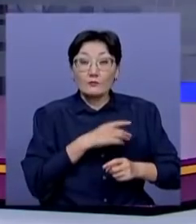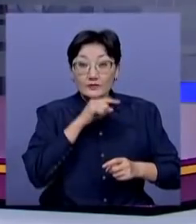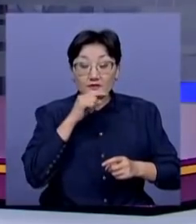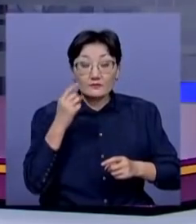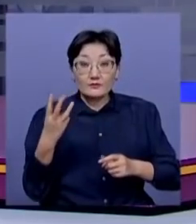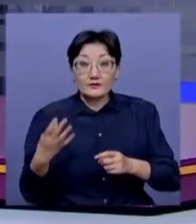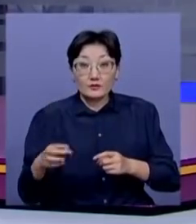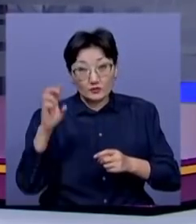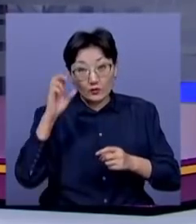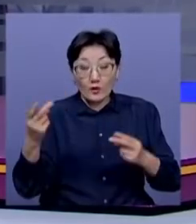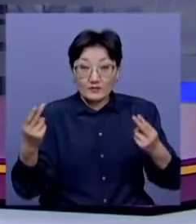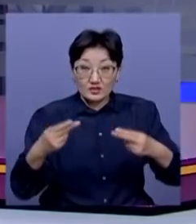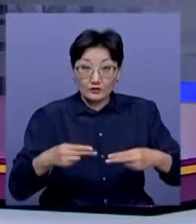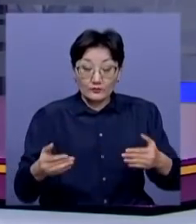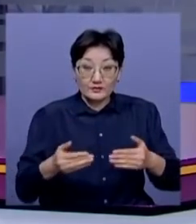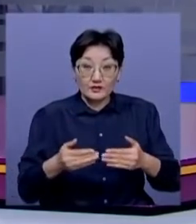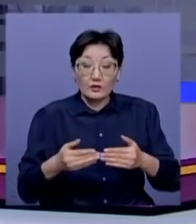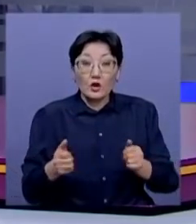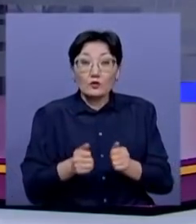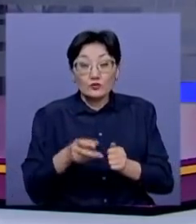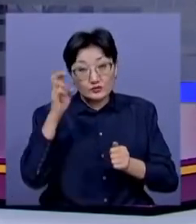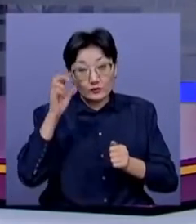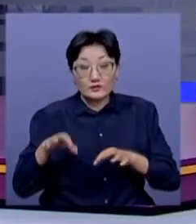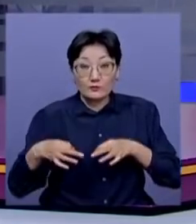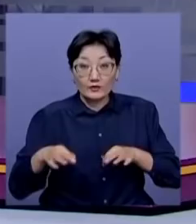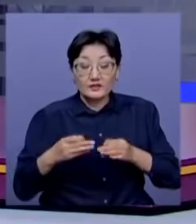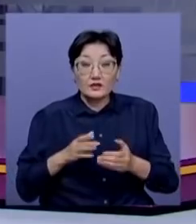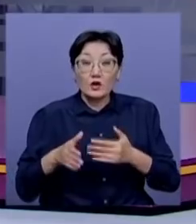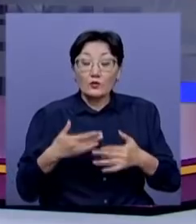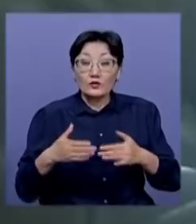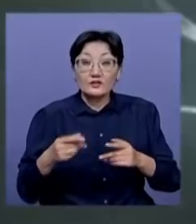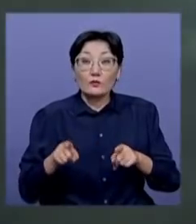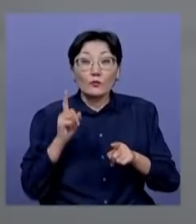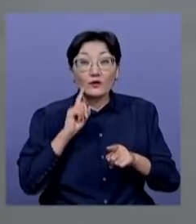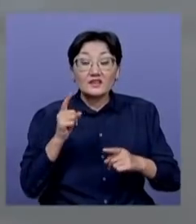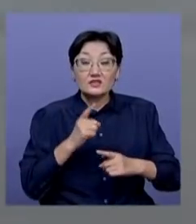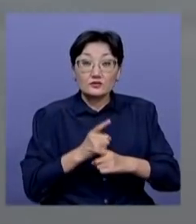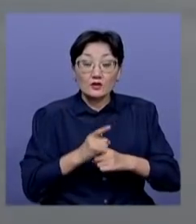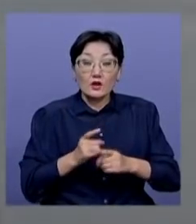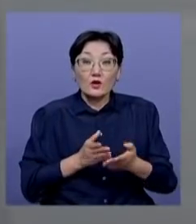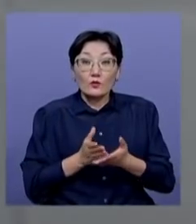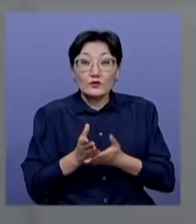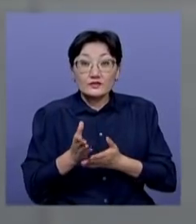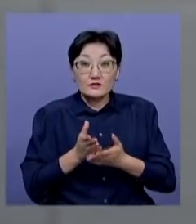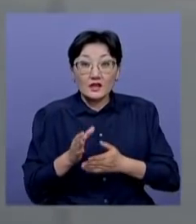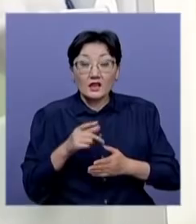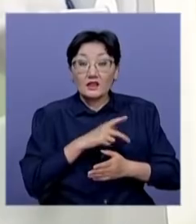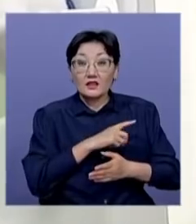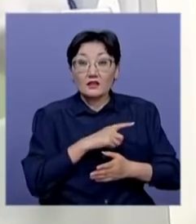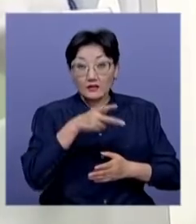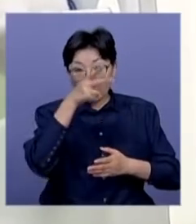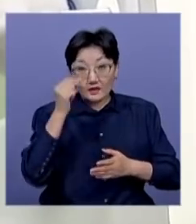бірқатар елмен шекараны жауып, көршілес мемлекеттерден көлік қатынасын уақытша шектеді. Өткізу пункттері арқылы Латвия,